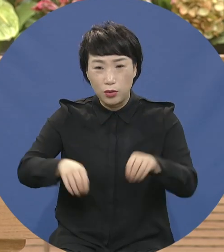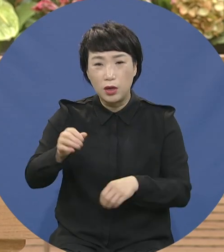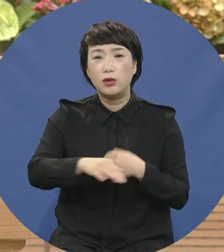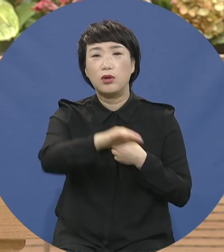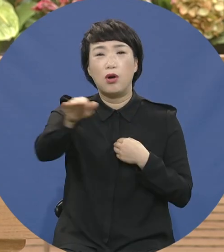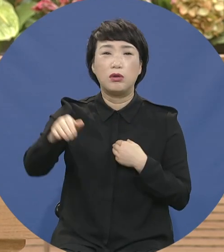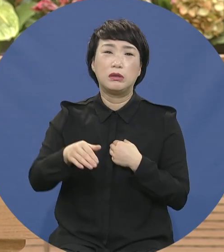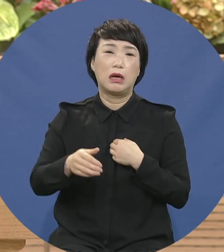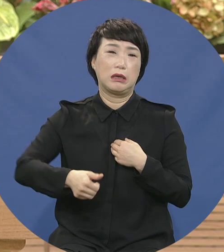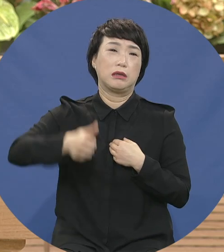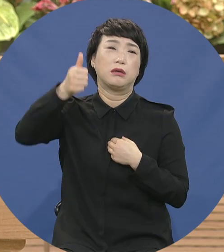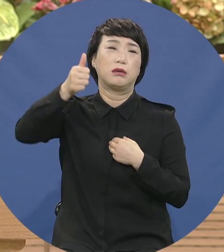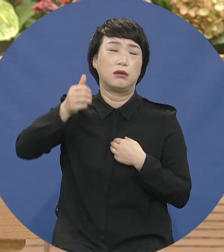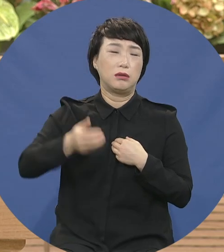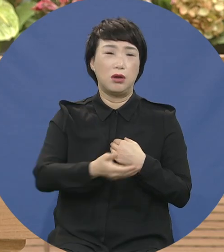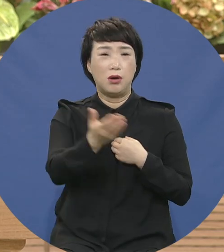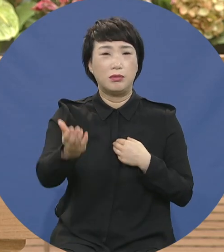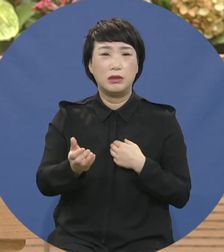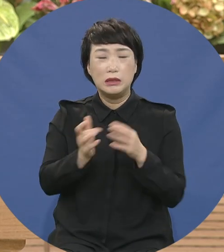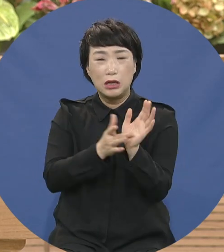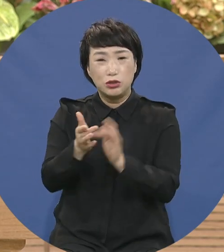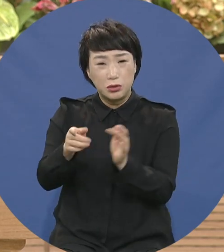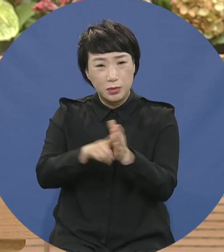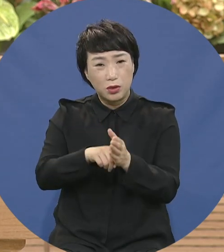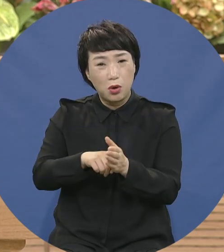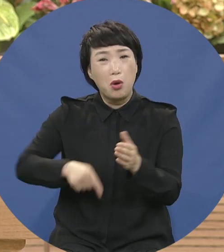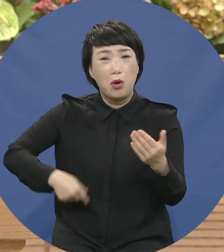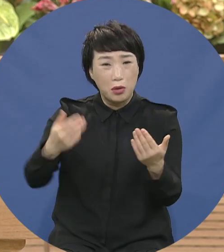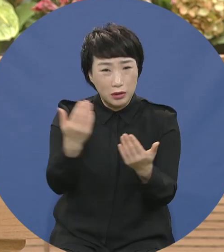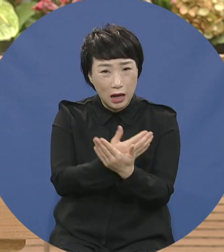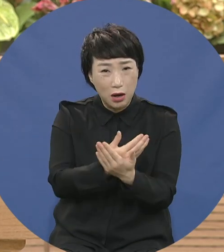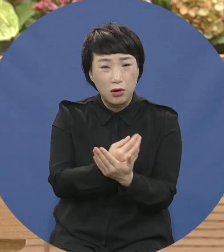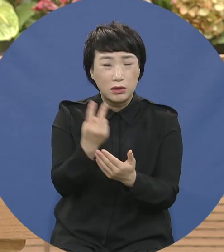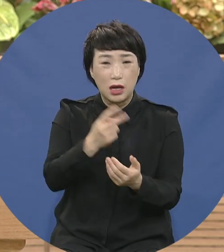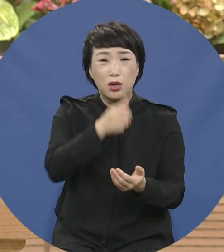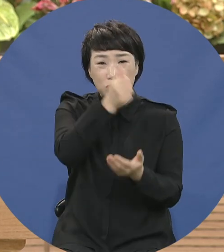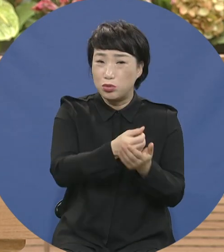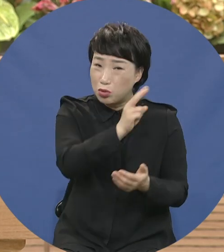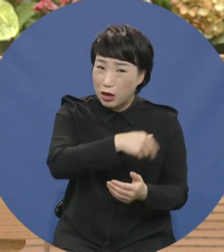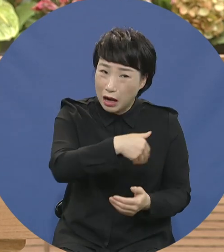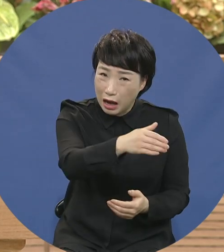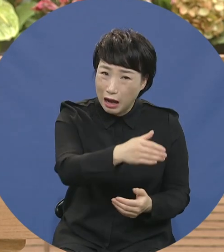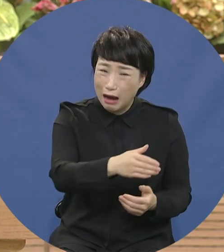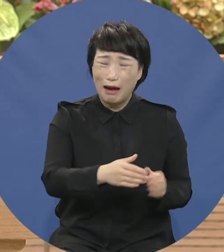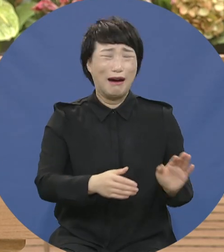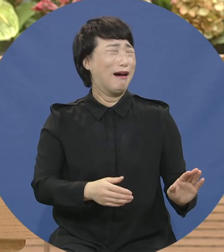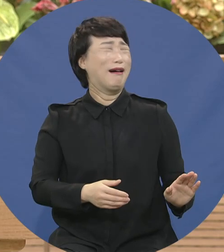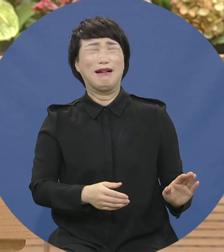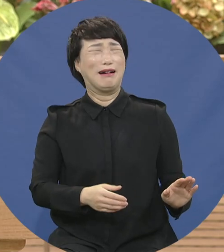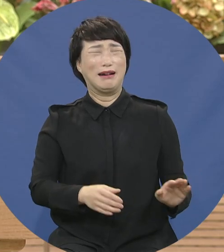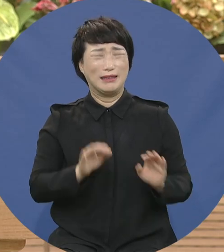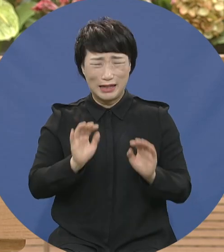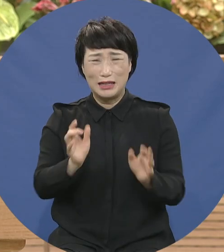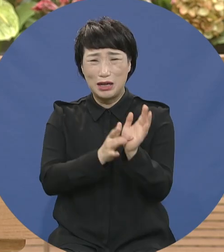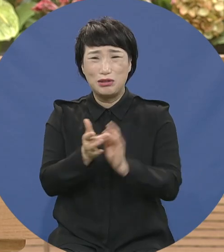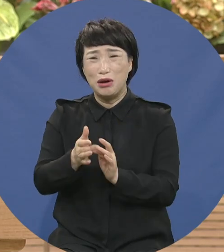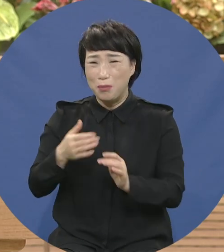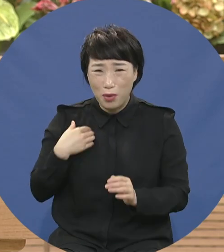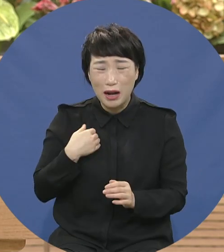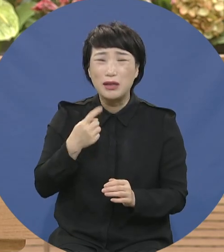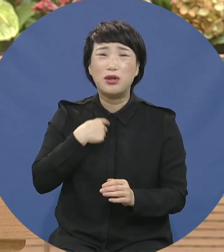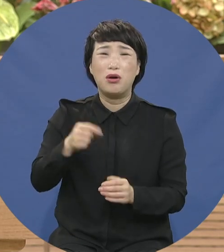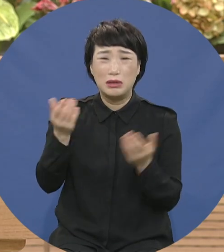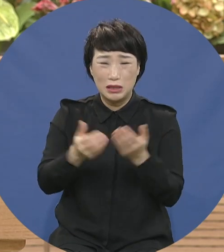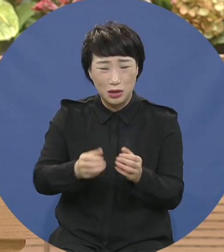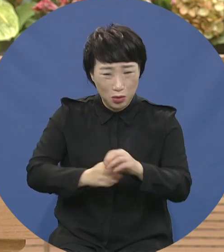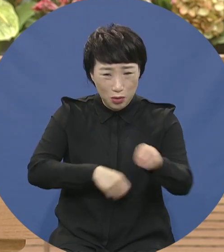저에게 낫다. 차라리 예수 믿고 회개하고 다시 죄로 돌아가는 것은 아야 예수를 몰랐던